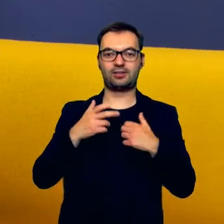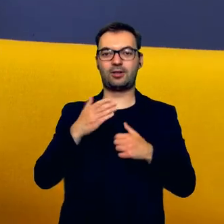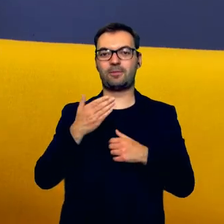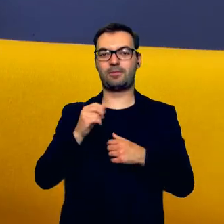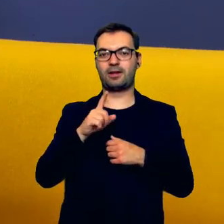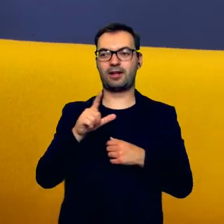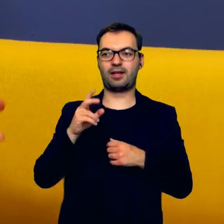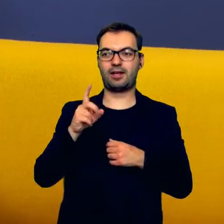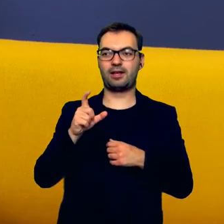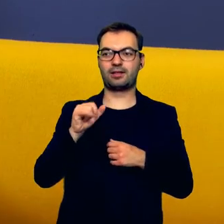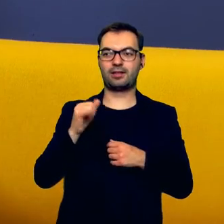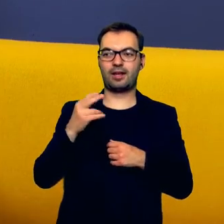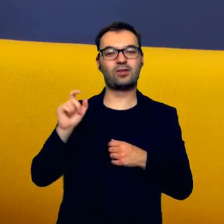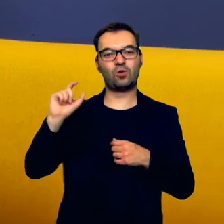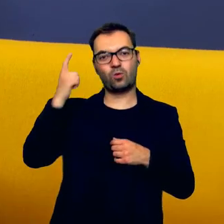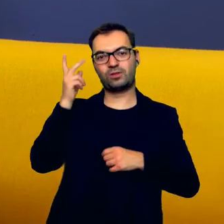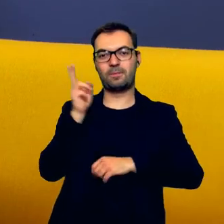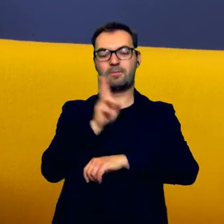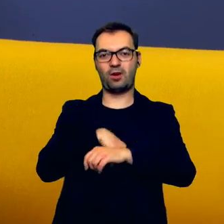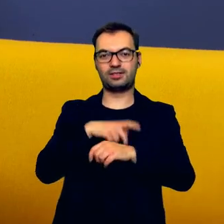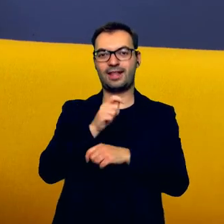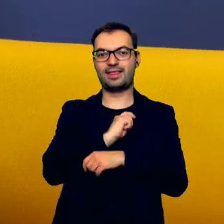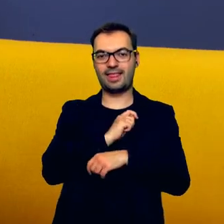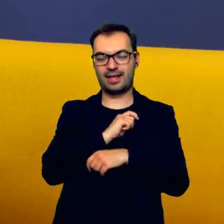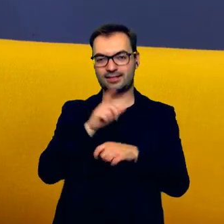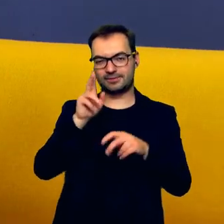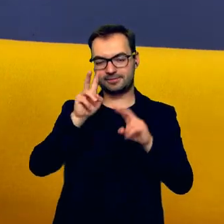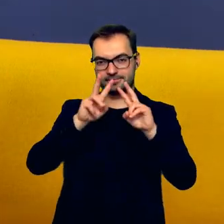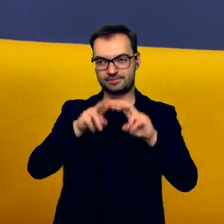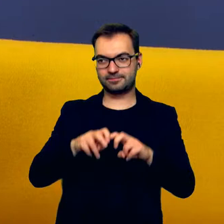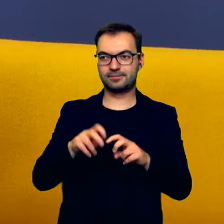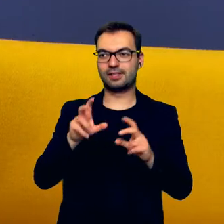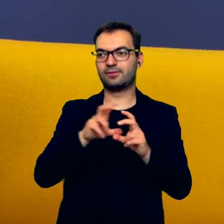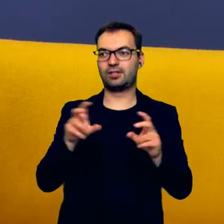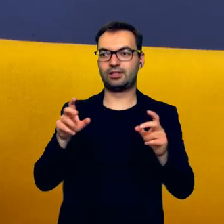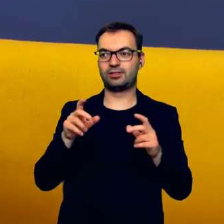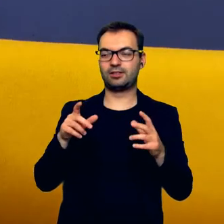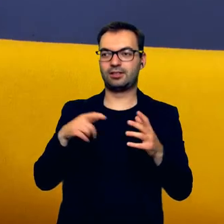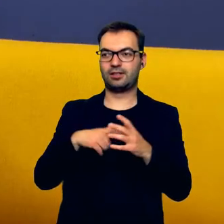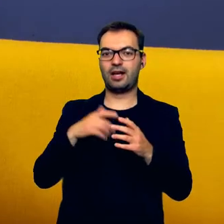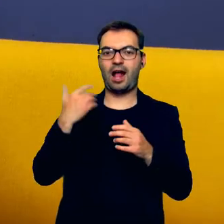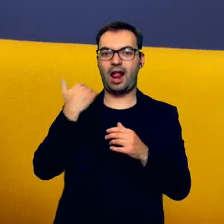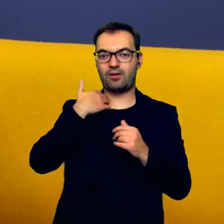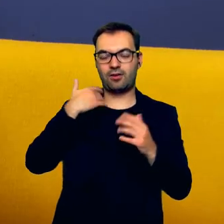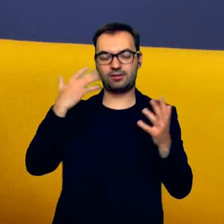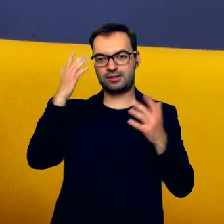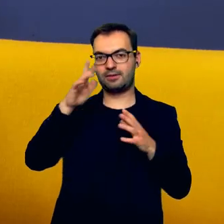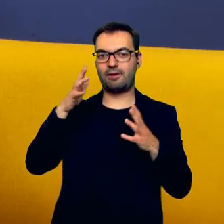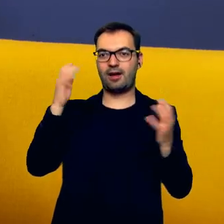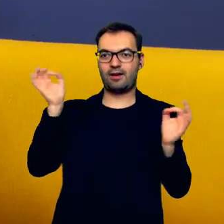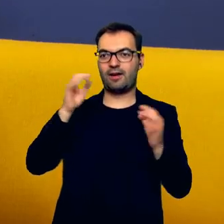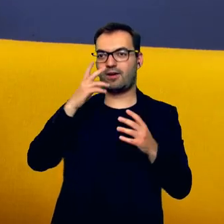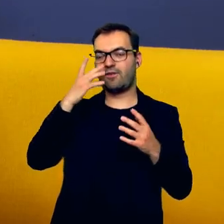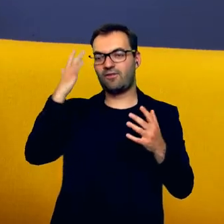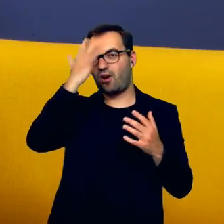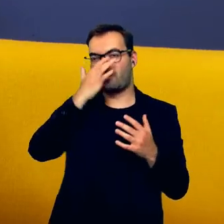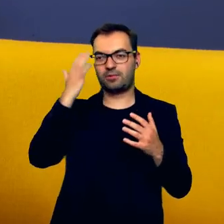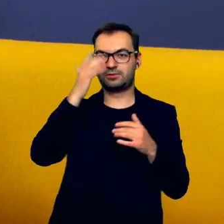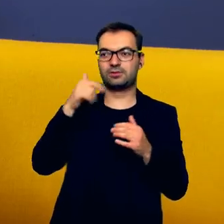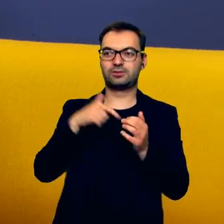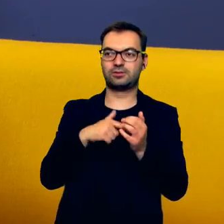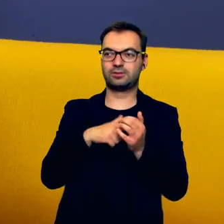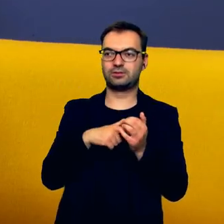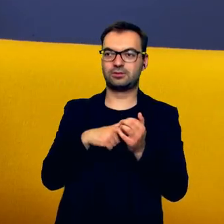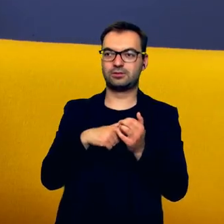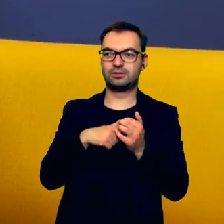Caine jako główny śledczy, jako detektyw, podczas zamroczenia alkoholowego miewa przerażające wizje,